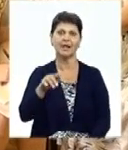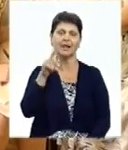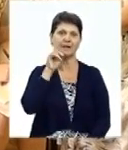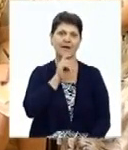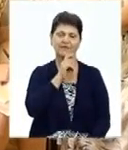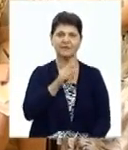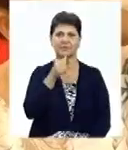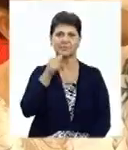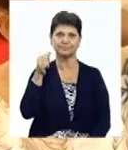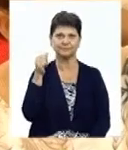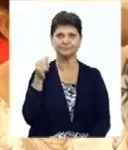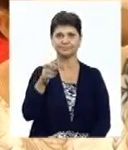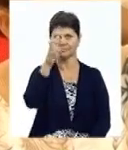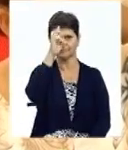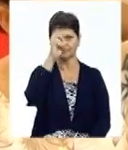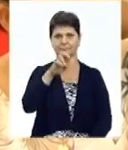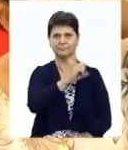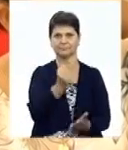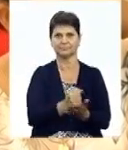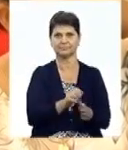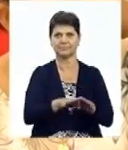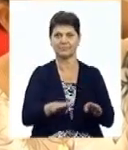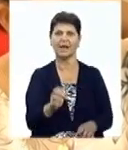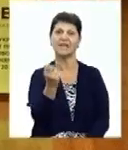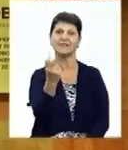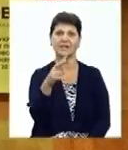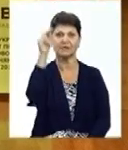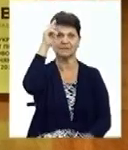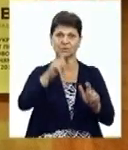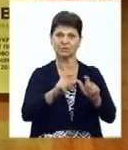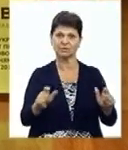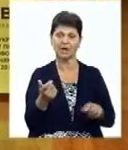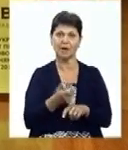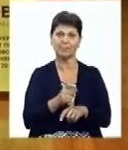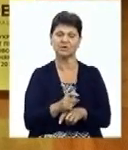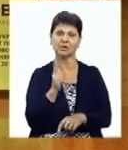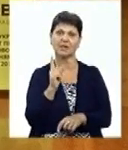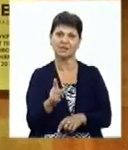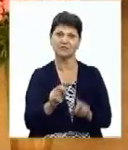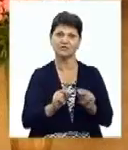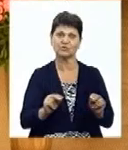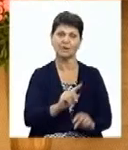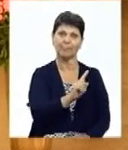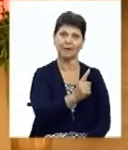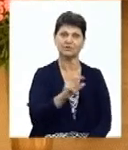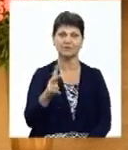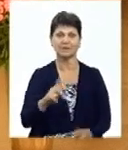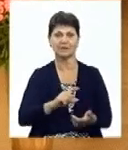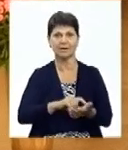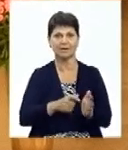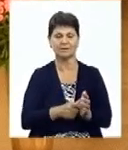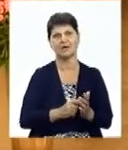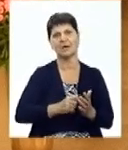за новим держстандартом працювало 12 навчальних закладів. Більш ніж 1000 вчителів початкових класів пройшли курси